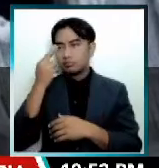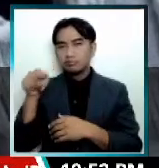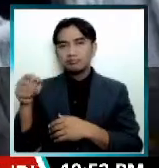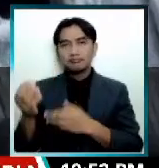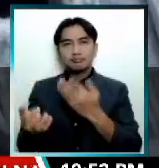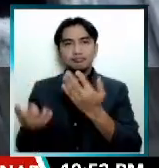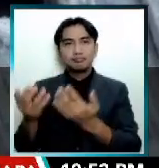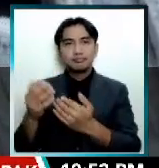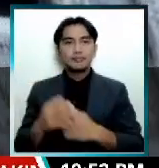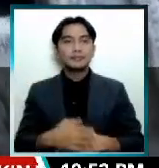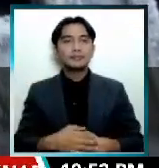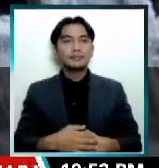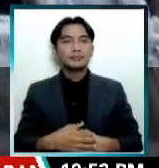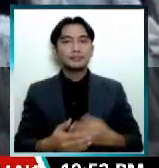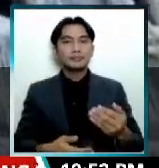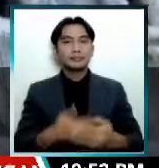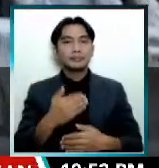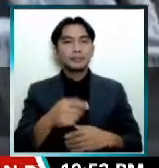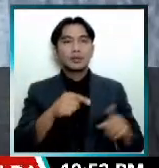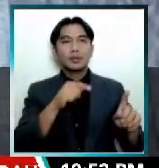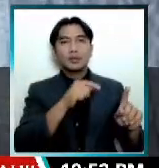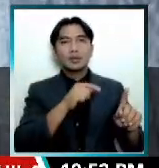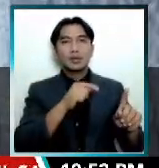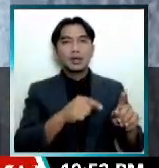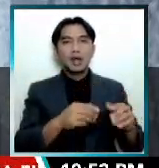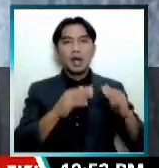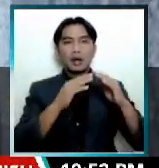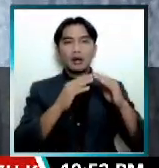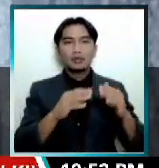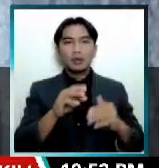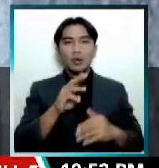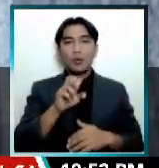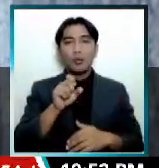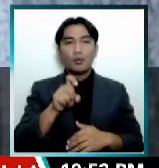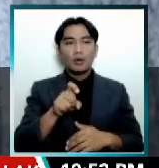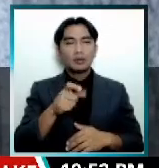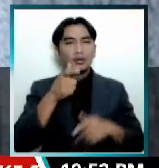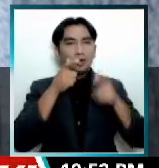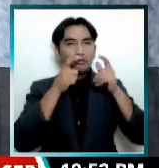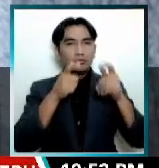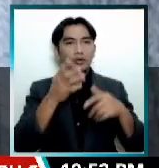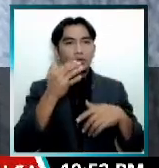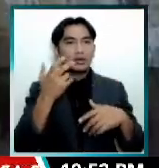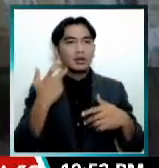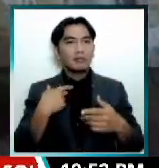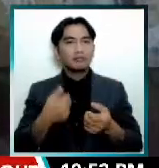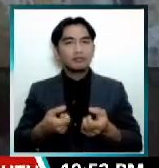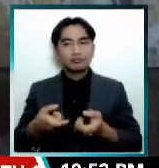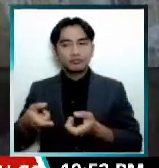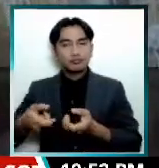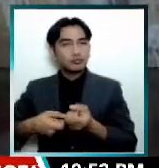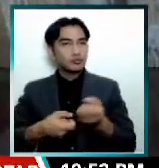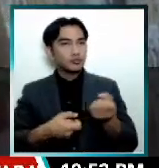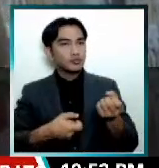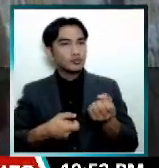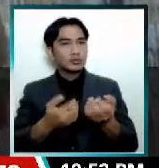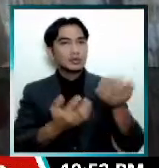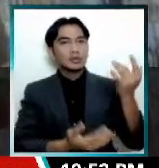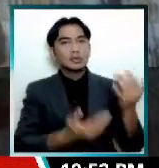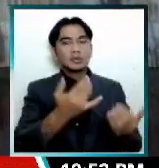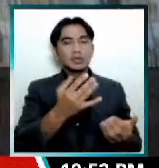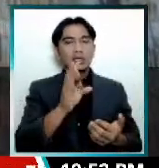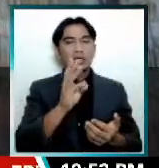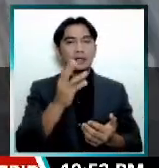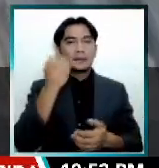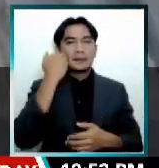Nagmistulang House of Wax ang bahay na yan sa isang lungsod sa Russia. Matapos apulahin ng mga bumbero ang sunog na ikinasawi ng 4, nagkasunog